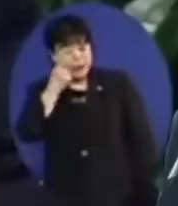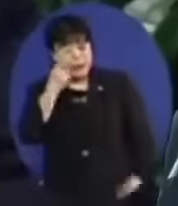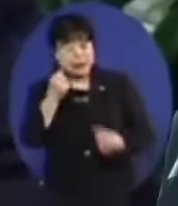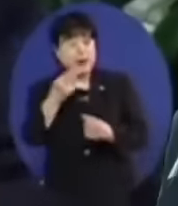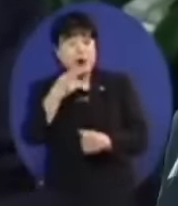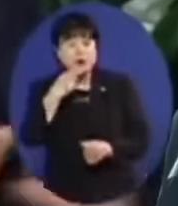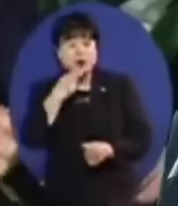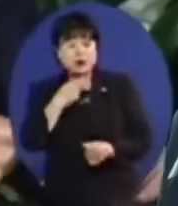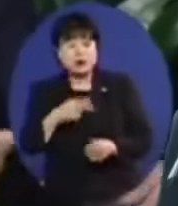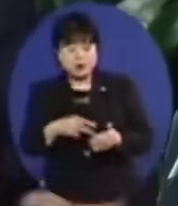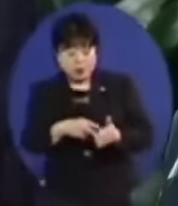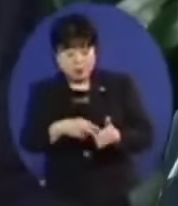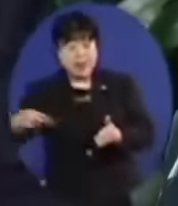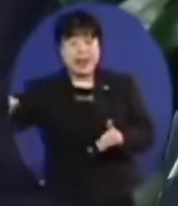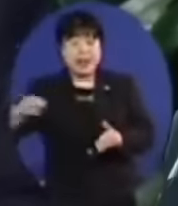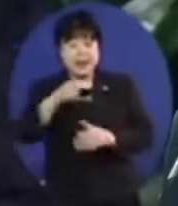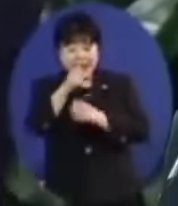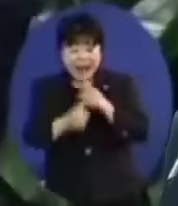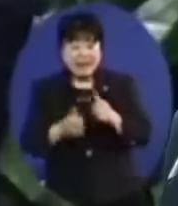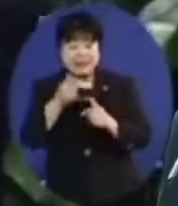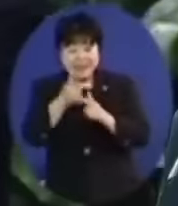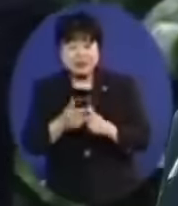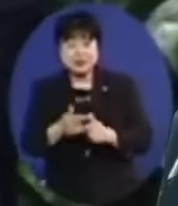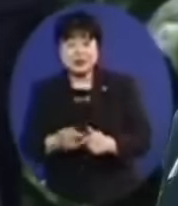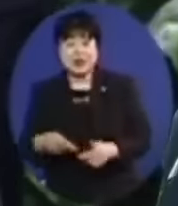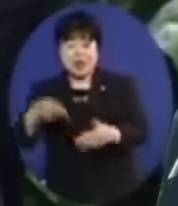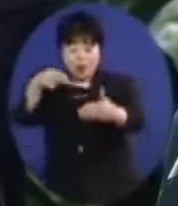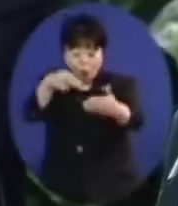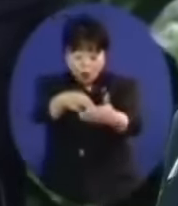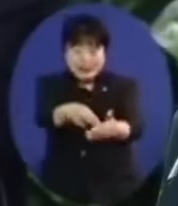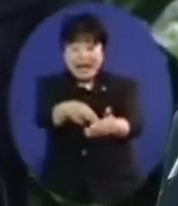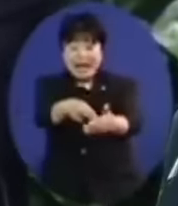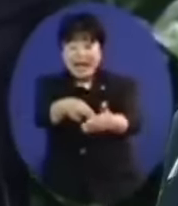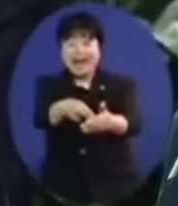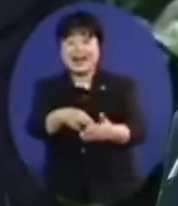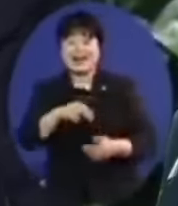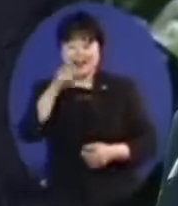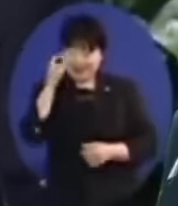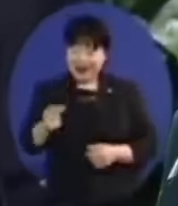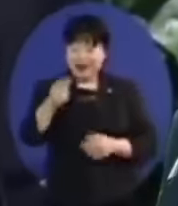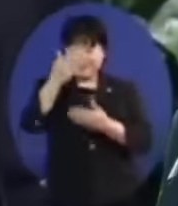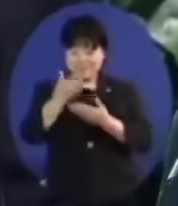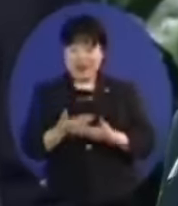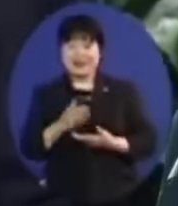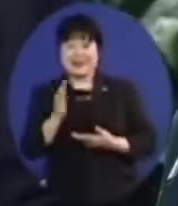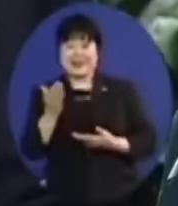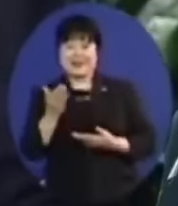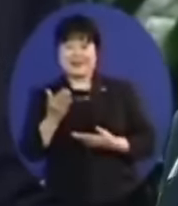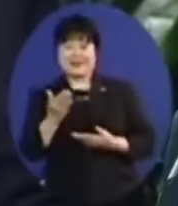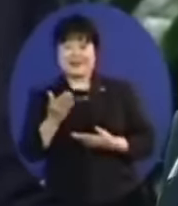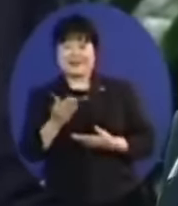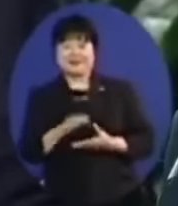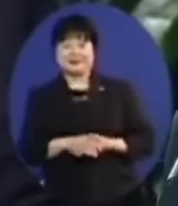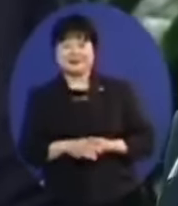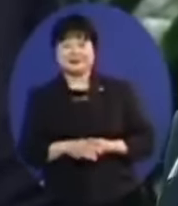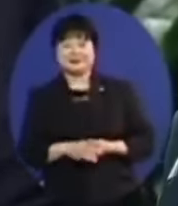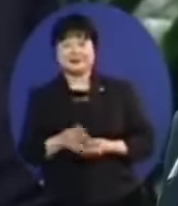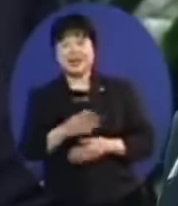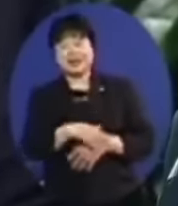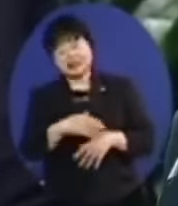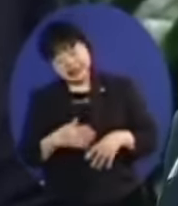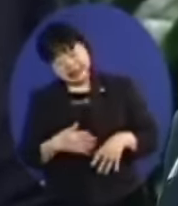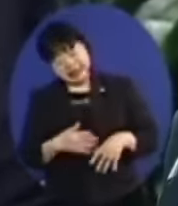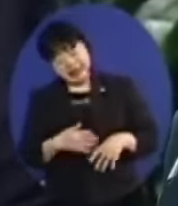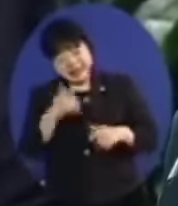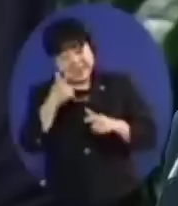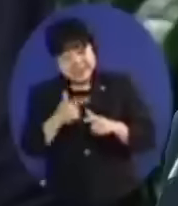없기 때문에 이 스위치를 뽑아가지고서 예수님께 스위치를 꼽아야 되는 것입니다. 나는 볼티지가 너무 약해요.